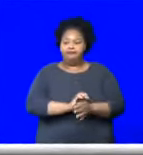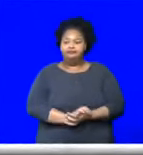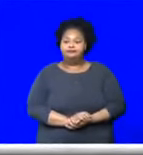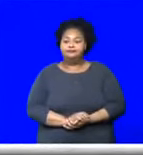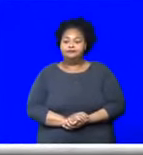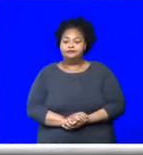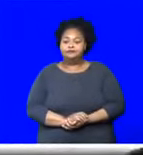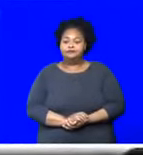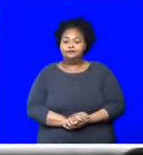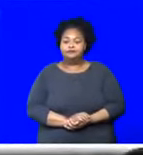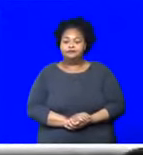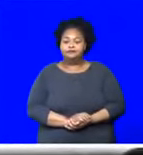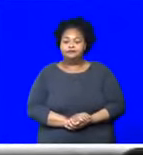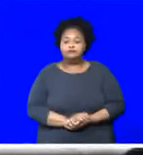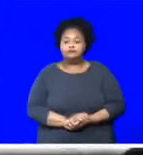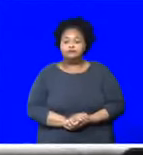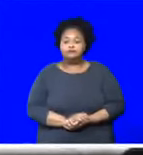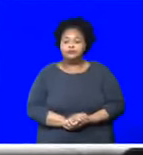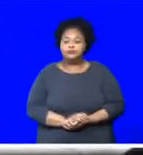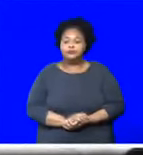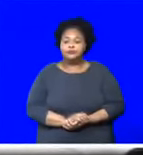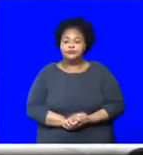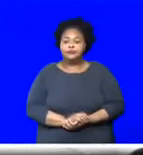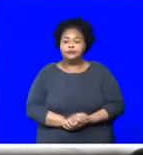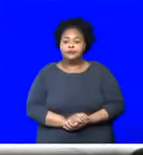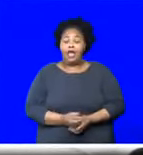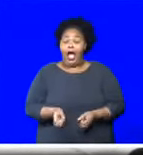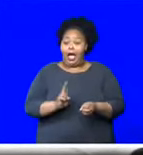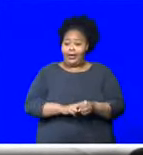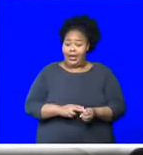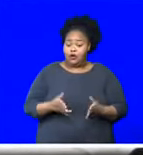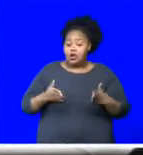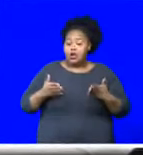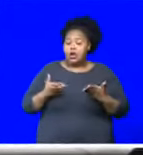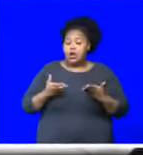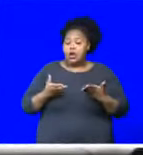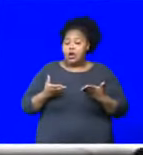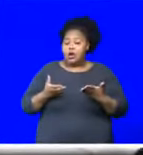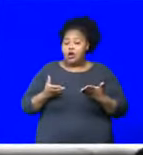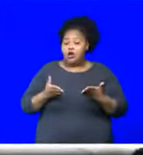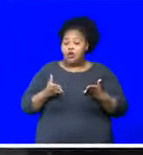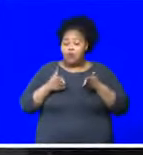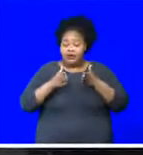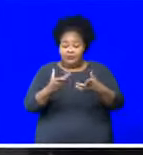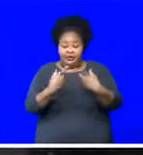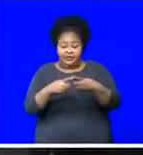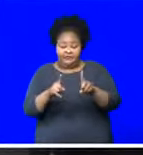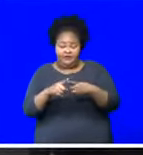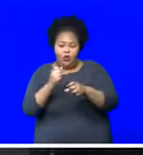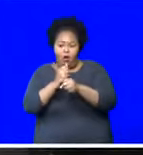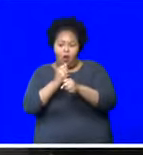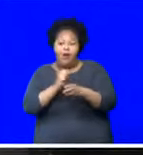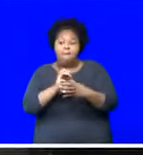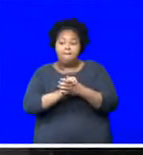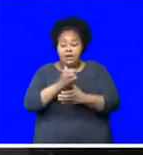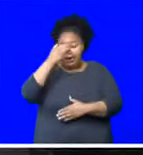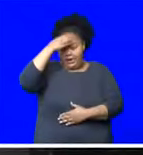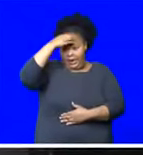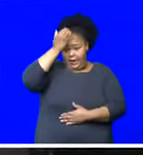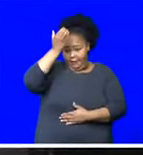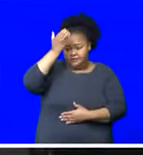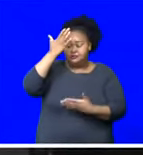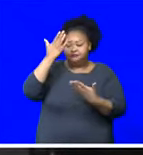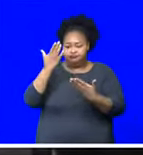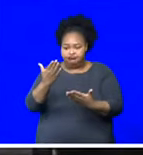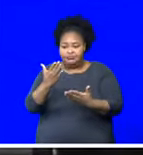bese kuphutsateka uhulumende nato tonke elihlangothi lasebenta nato kuthi sithole ithuba